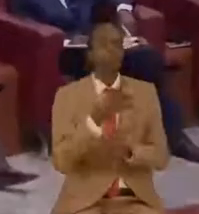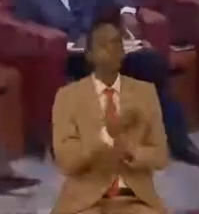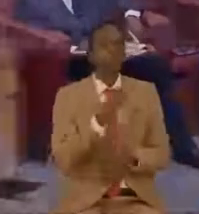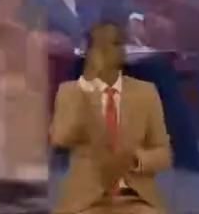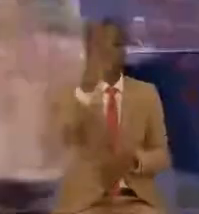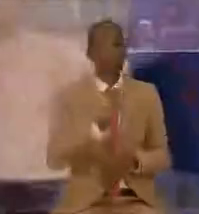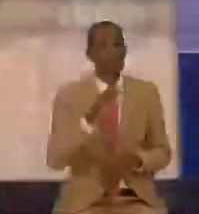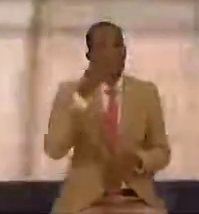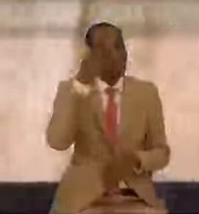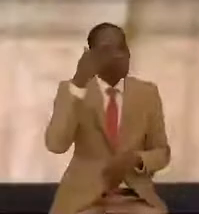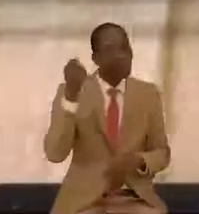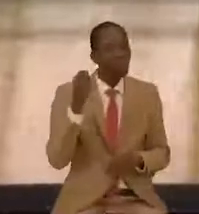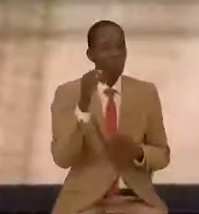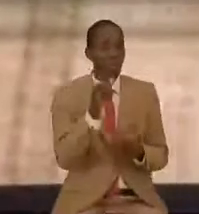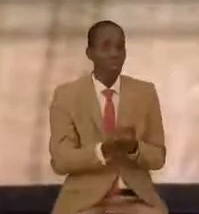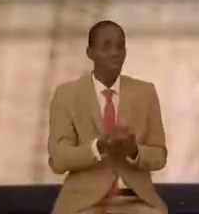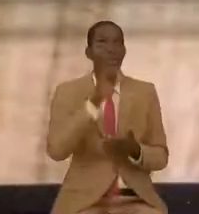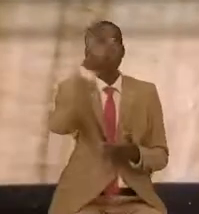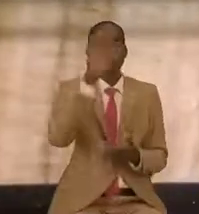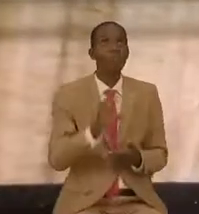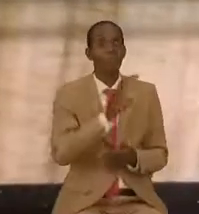triomphe de la croix. Parce que